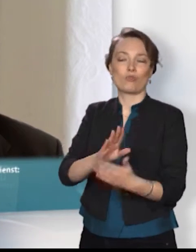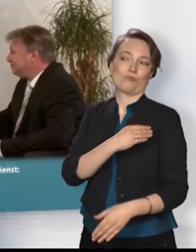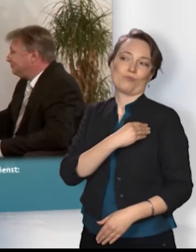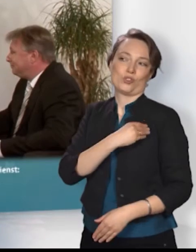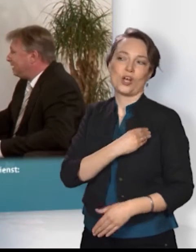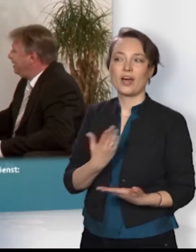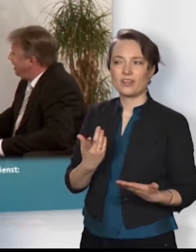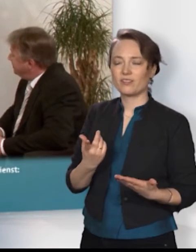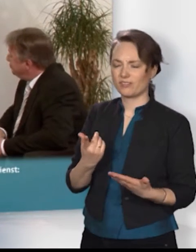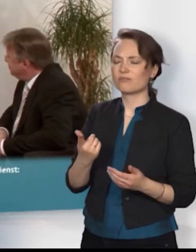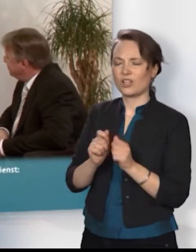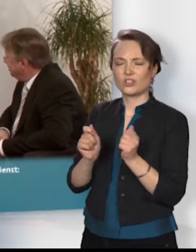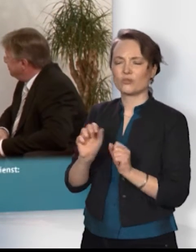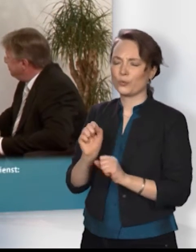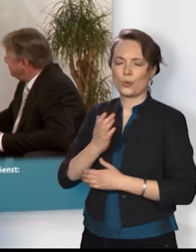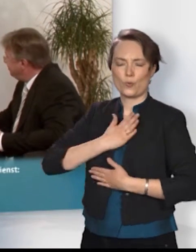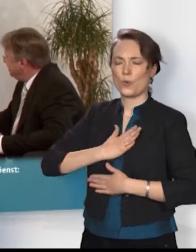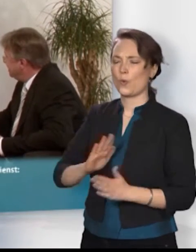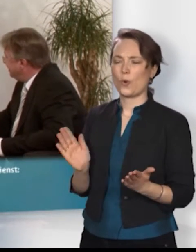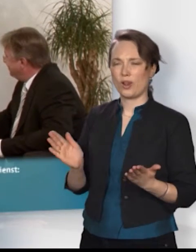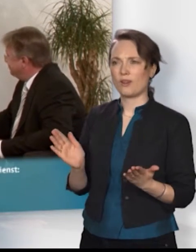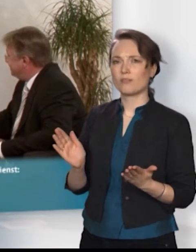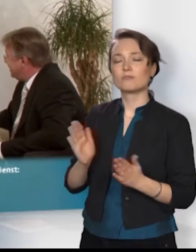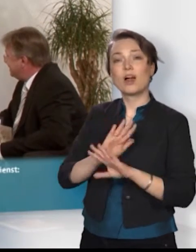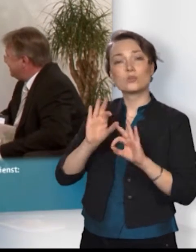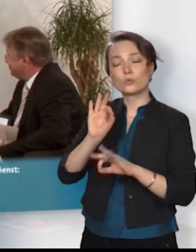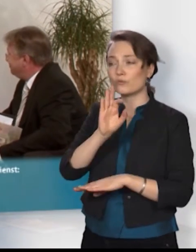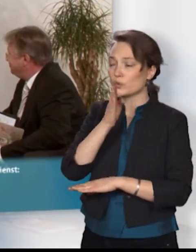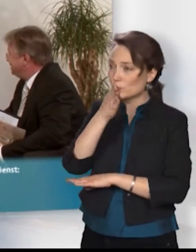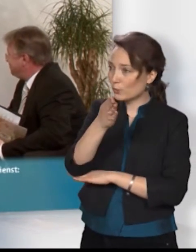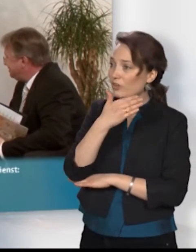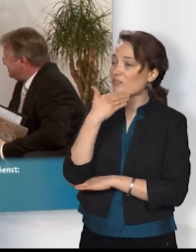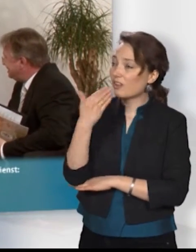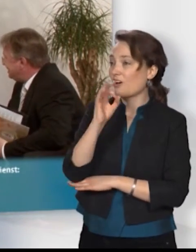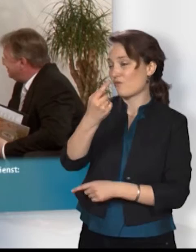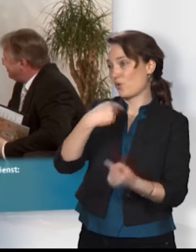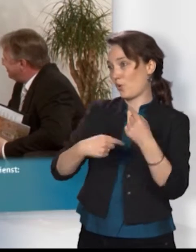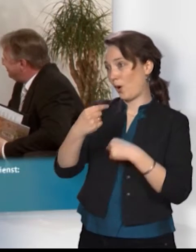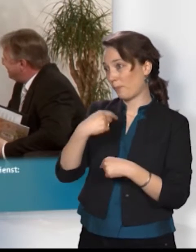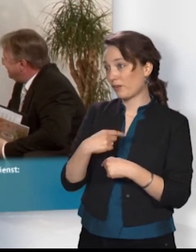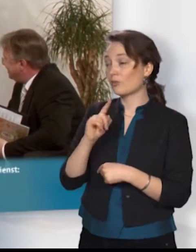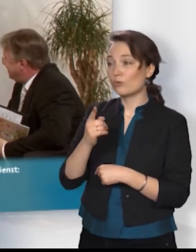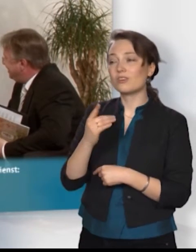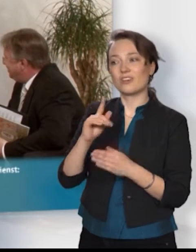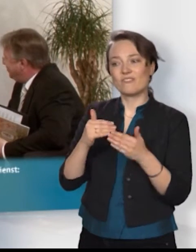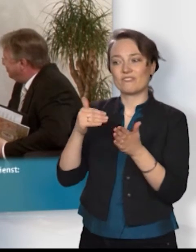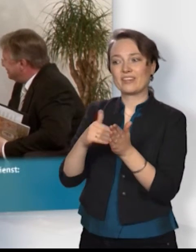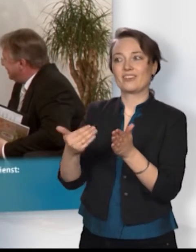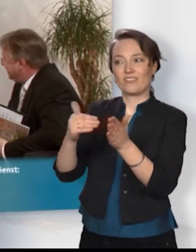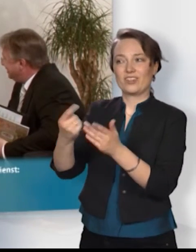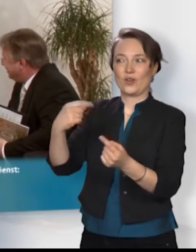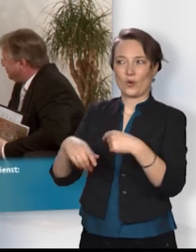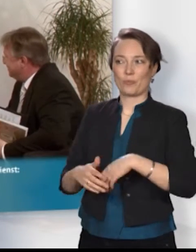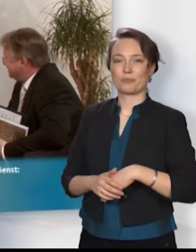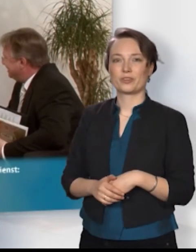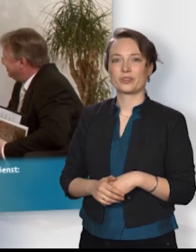gut. Alles Gute für Ihre Zukunft. Vielen Dank fürs Dasein und fürs immer wieder Dasein, Frau Kunz-Veit. Gerne. Und bis